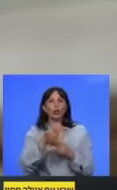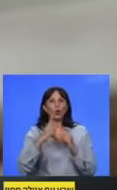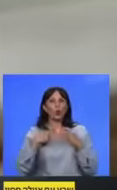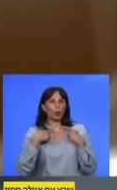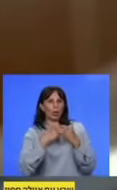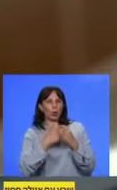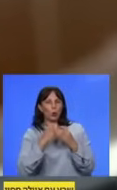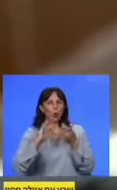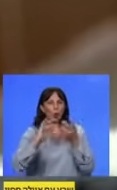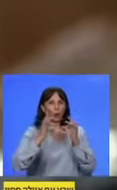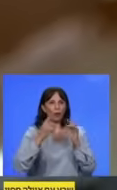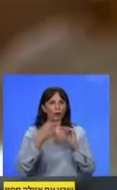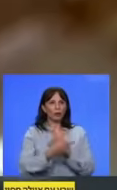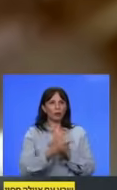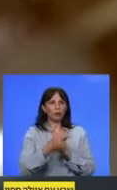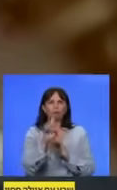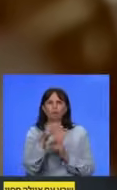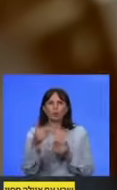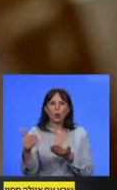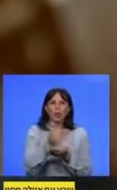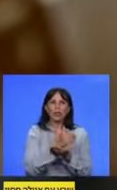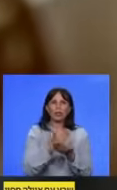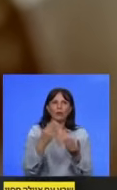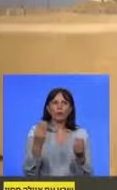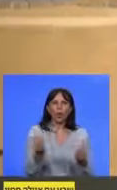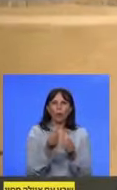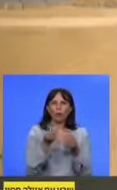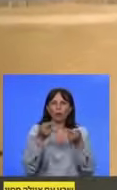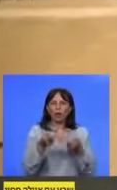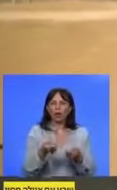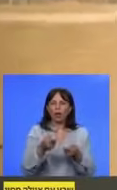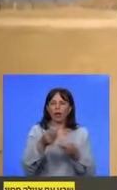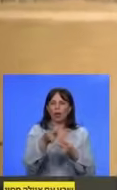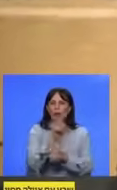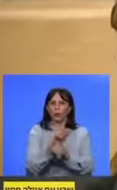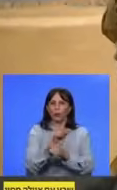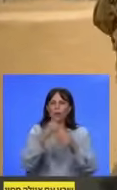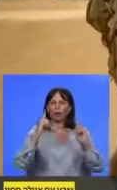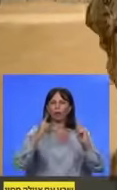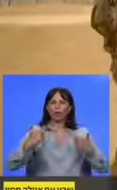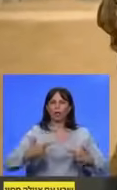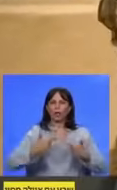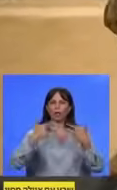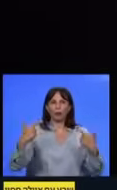לטובת האויב. מי אוסף חומרים שכאלה בזמן מלחמה?